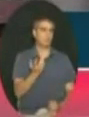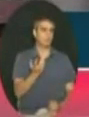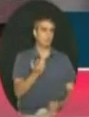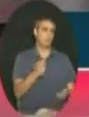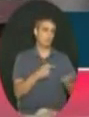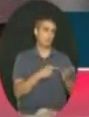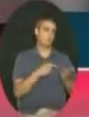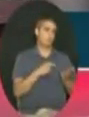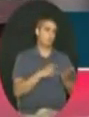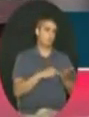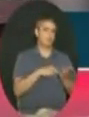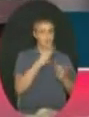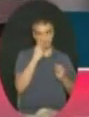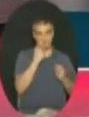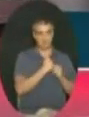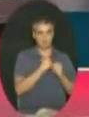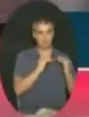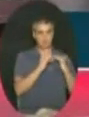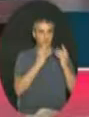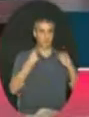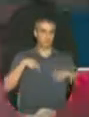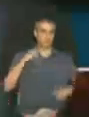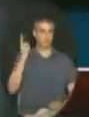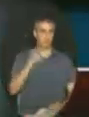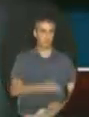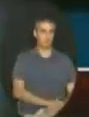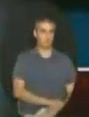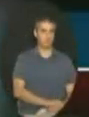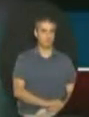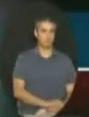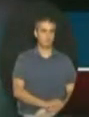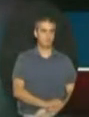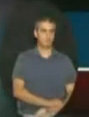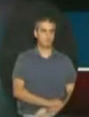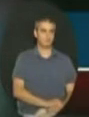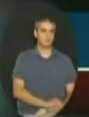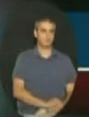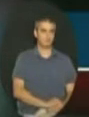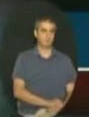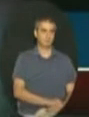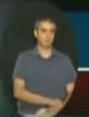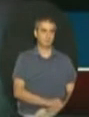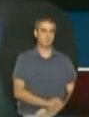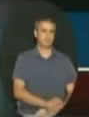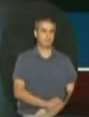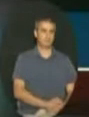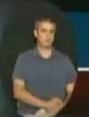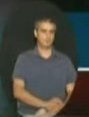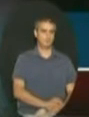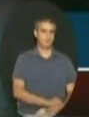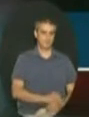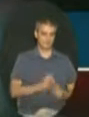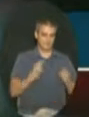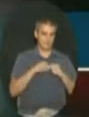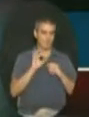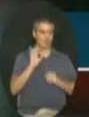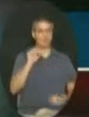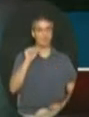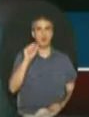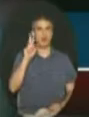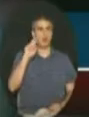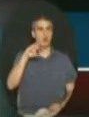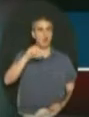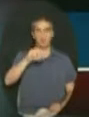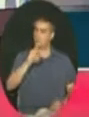הורדתי, כי אני מנסה לעשות זה בתיאום עם היו"ר. אני חושב שארבעה אין בעיה גם כן. מי התפנה לך ועדה בשביל אורן חזן שרצה?